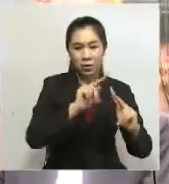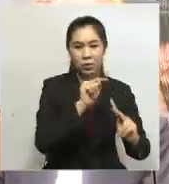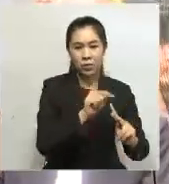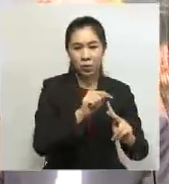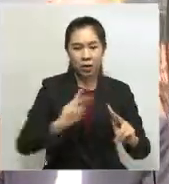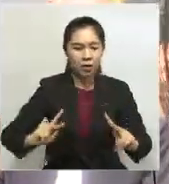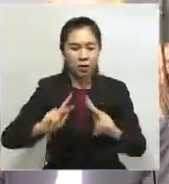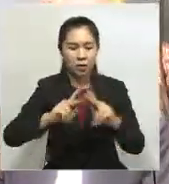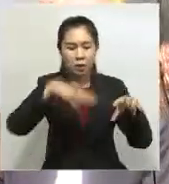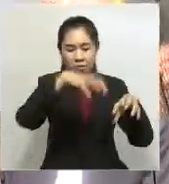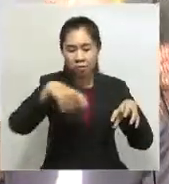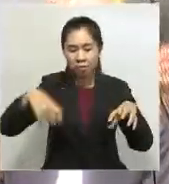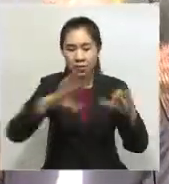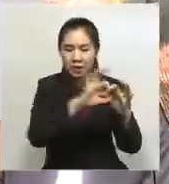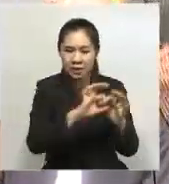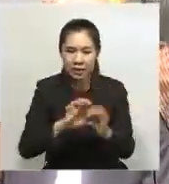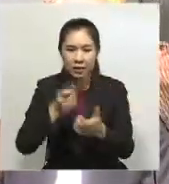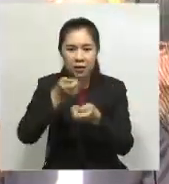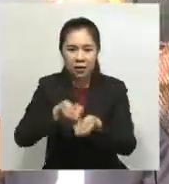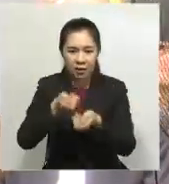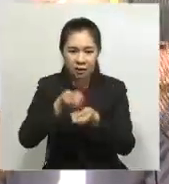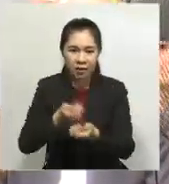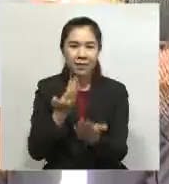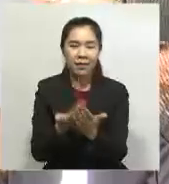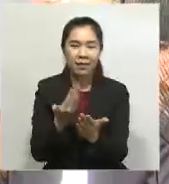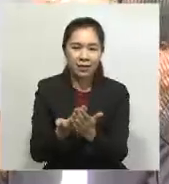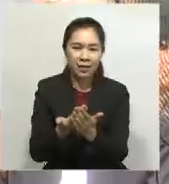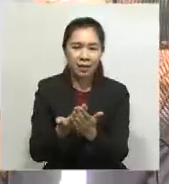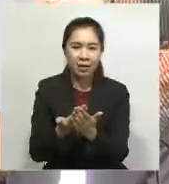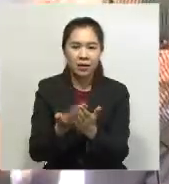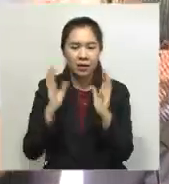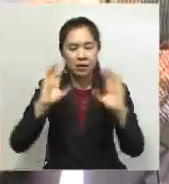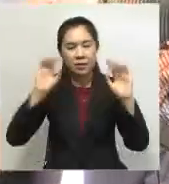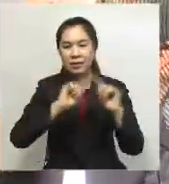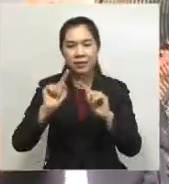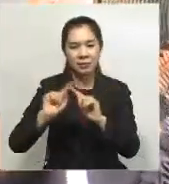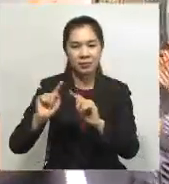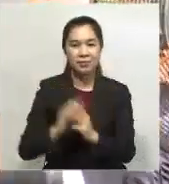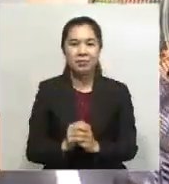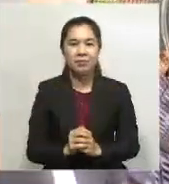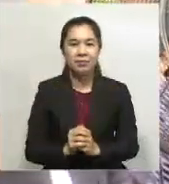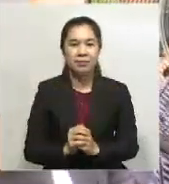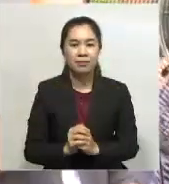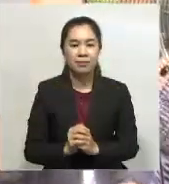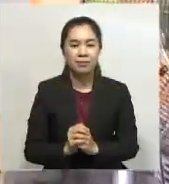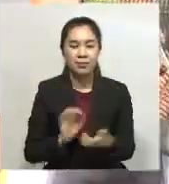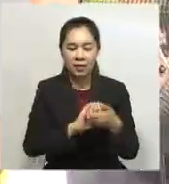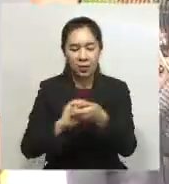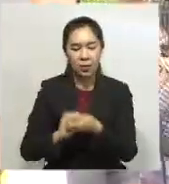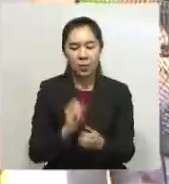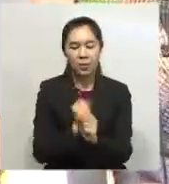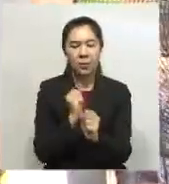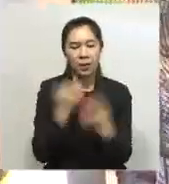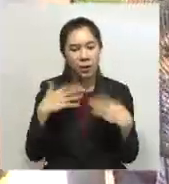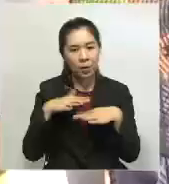องนี้หลายกระทรวงเกี่ยวข้องกระทรวงเกษตรกระทรวงมหาดไทยกระทรวงการคลังสมมุติพัฒน์ทางเป็นคนหาเงินนะเพราะนั้นต้องมาทำงานร่วมกันปราบ